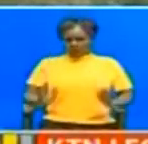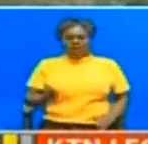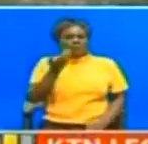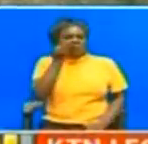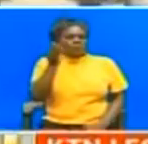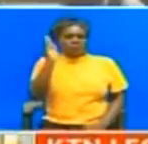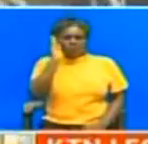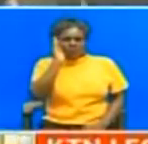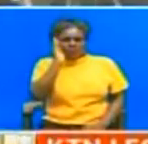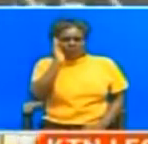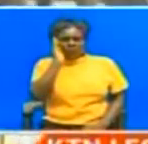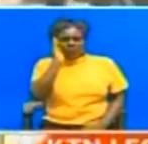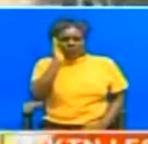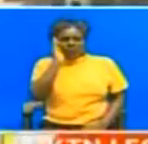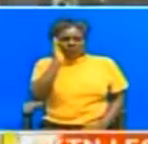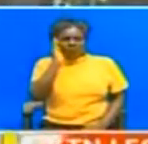Wanyama Musiambo